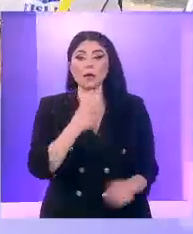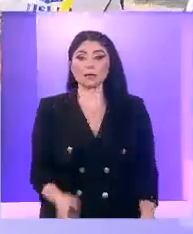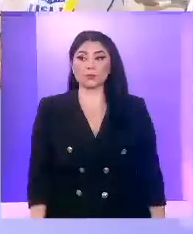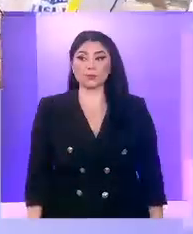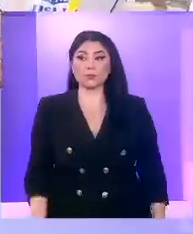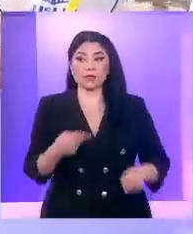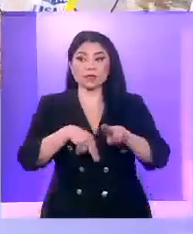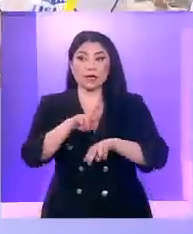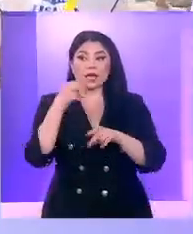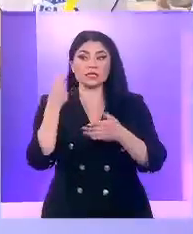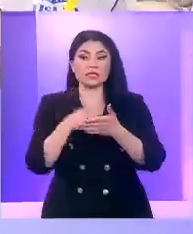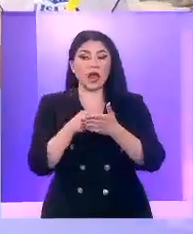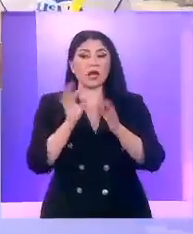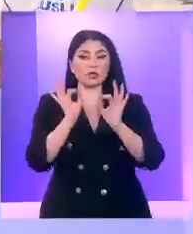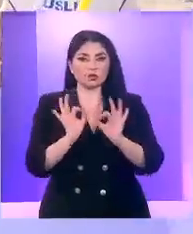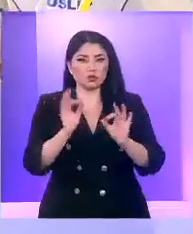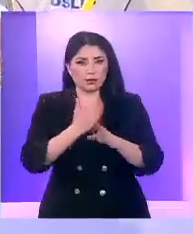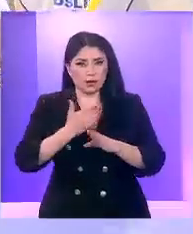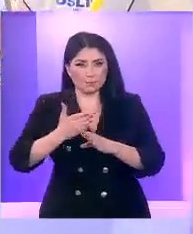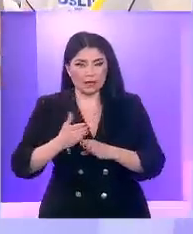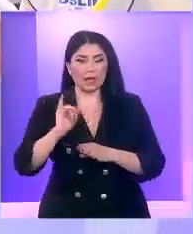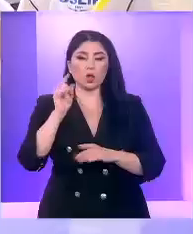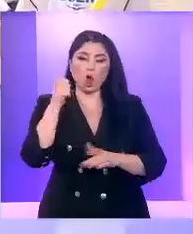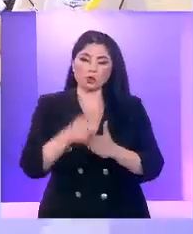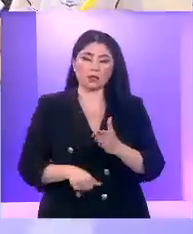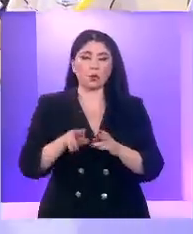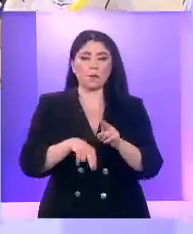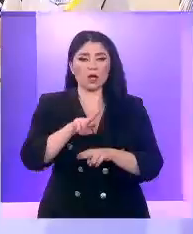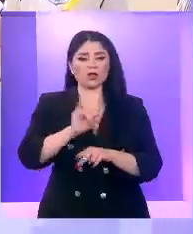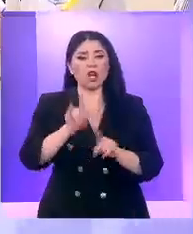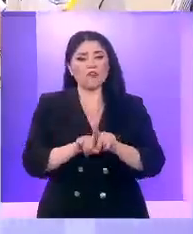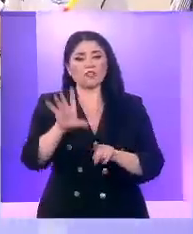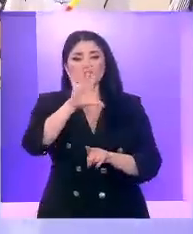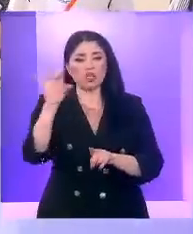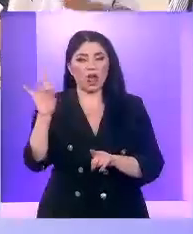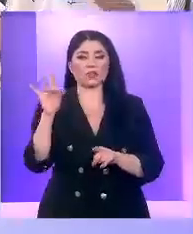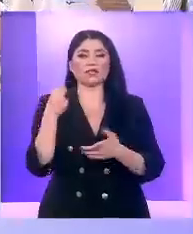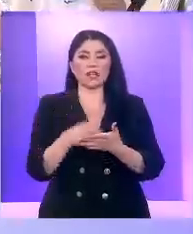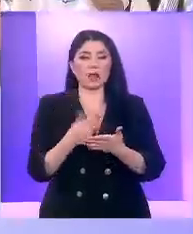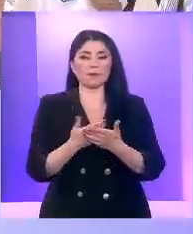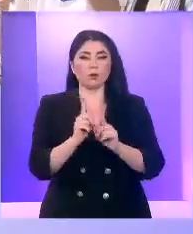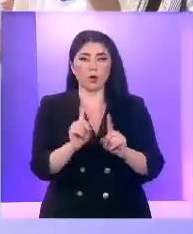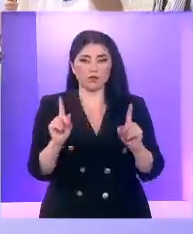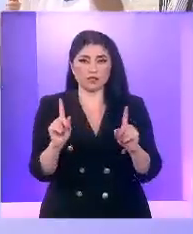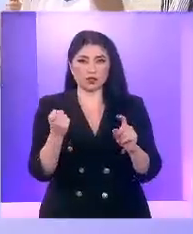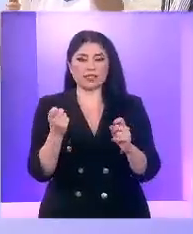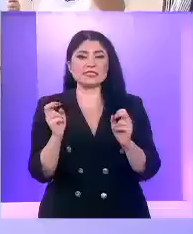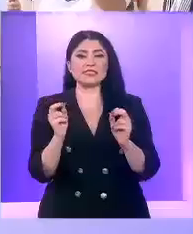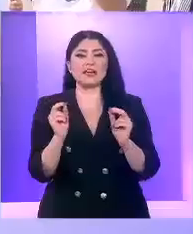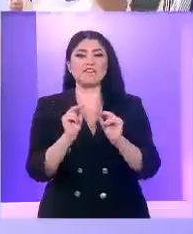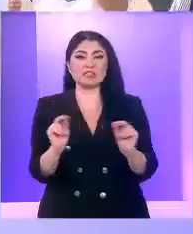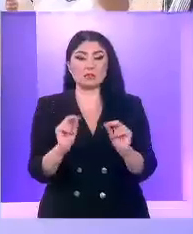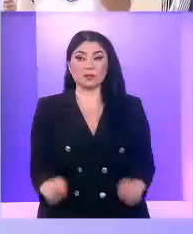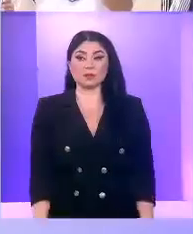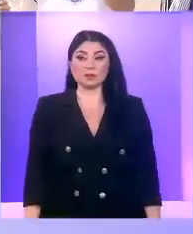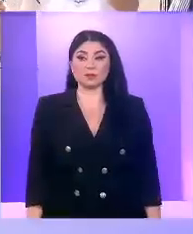să crească salariile treptat și odată cu această majorare cresc și salariile celorlalți profesori din sistemul de